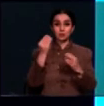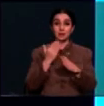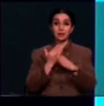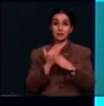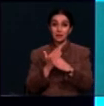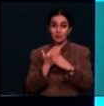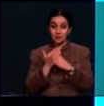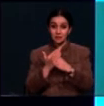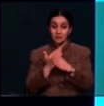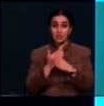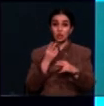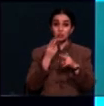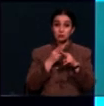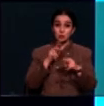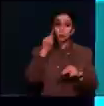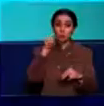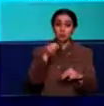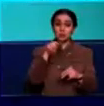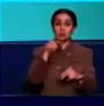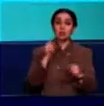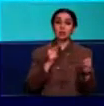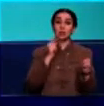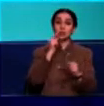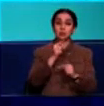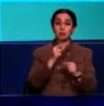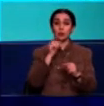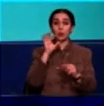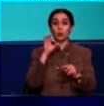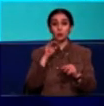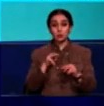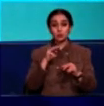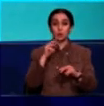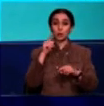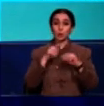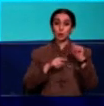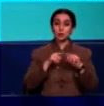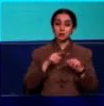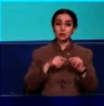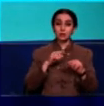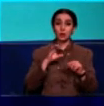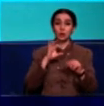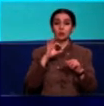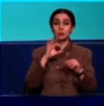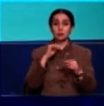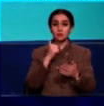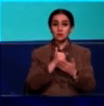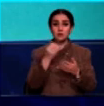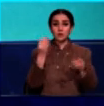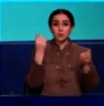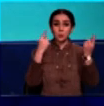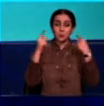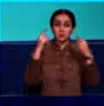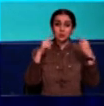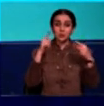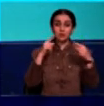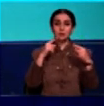ребята, потому что он находился далеко от родины. Главным вдохновителем его произведения